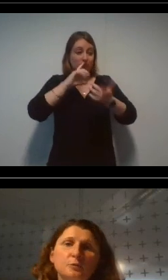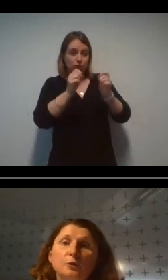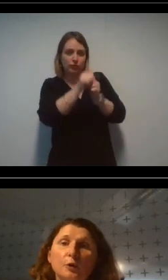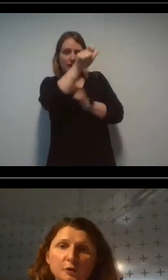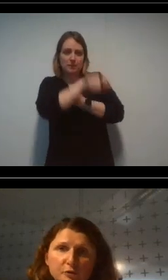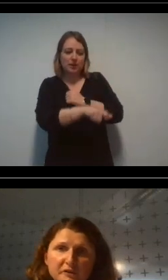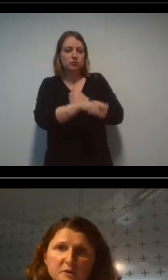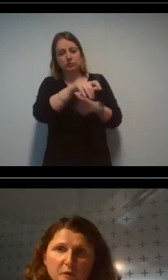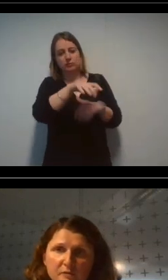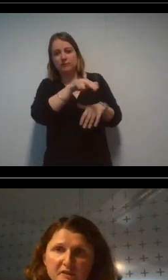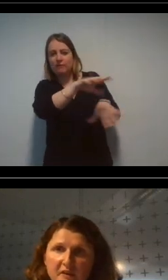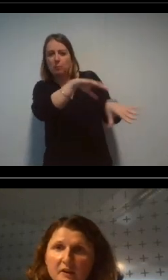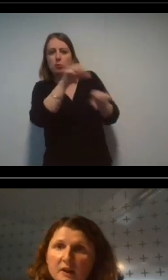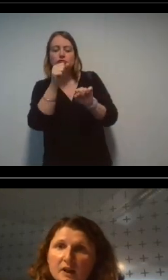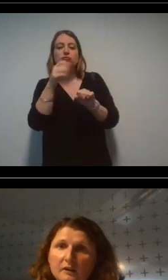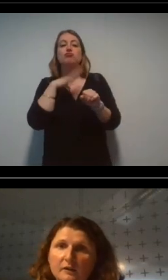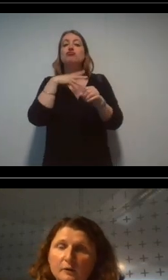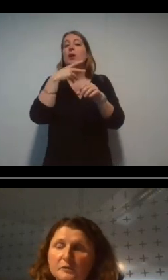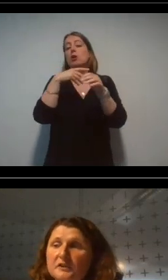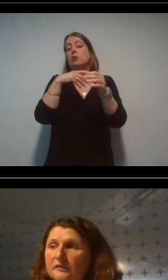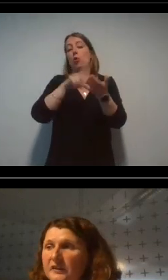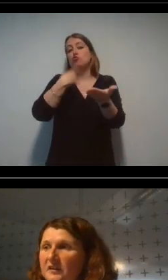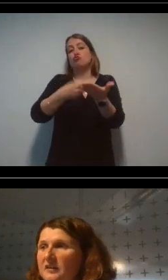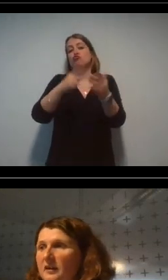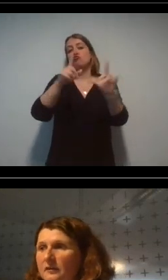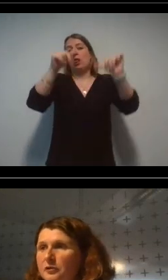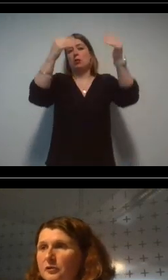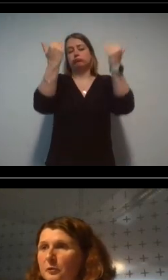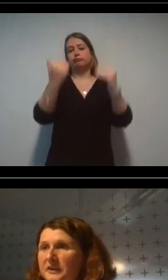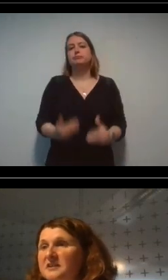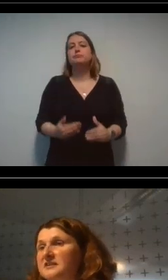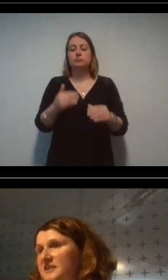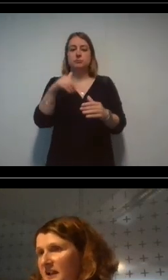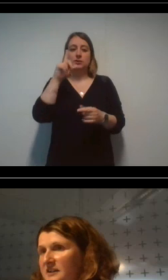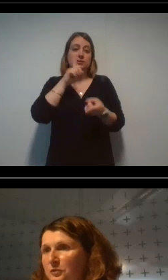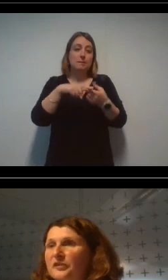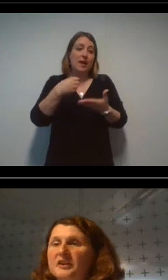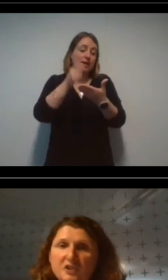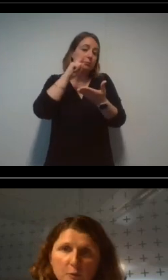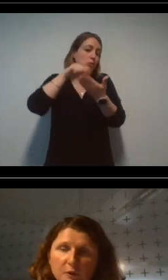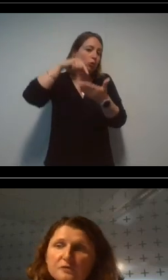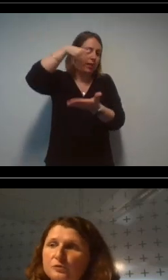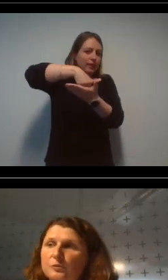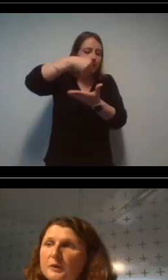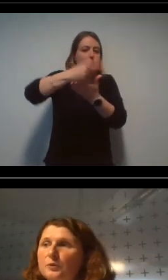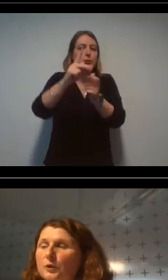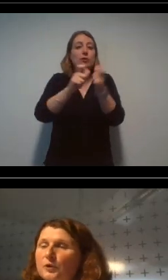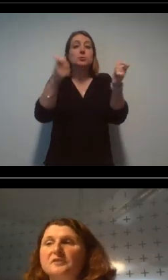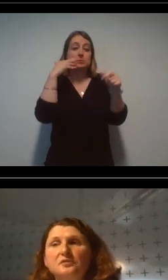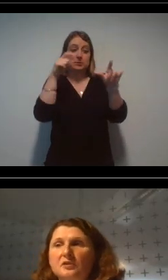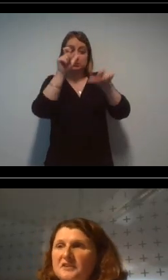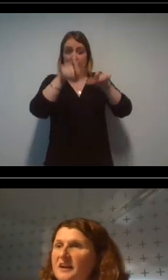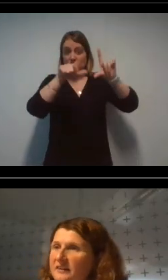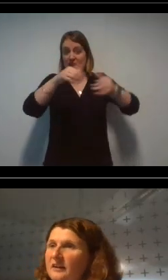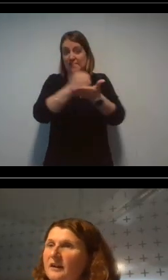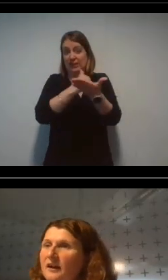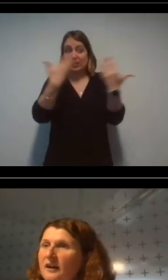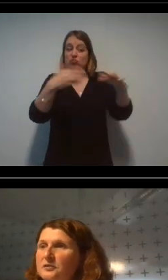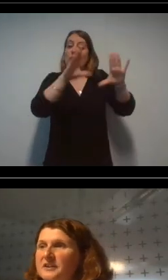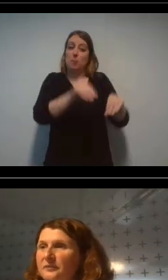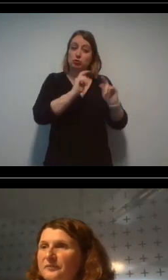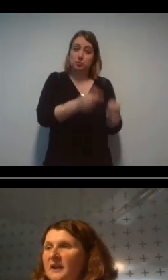un certain nombre de ressources qui peuvent vous aider aussi en interne à votre entreprise avec les salariés qui sont déjà en poste ou même les futurs